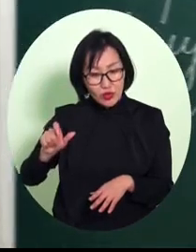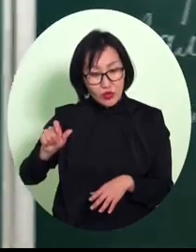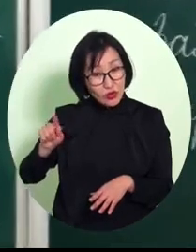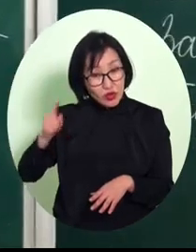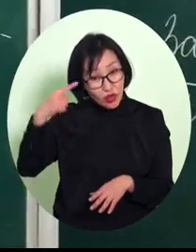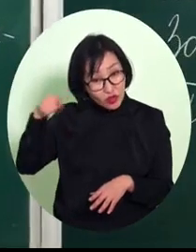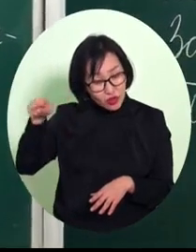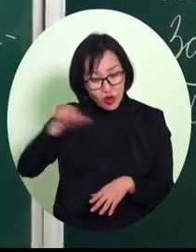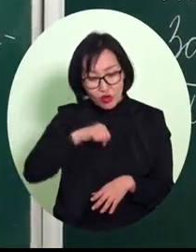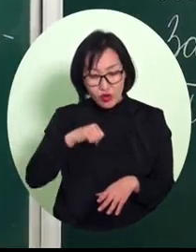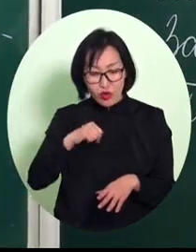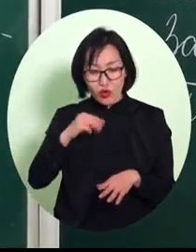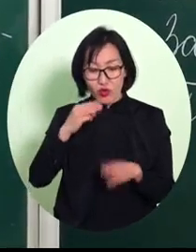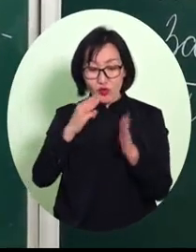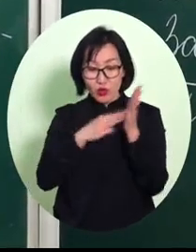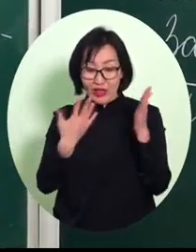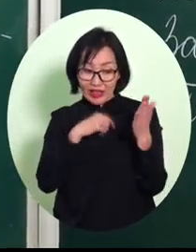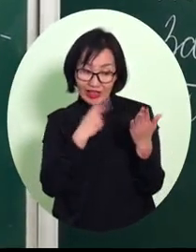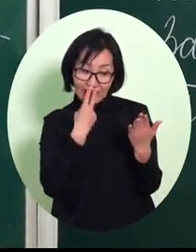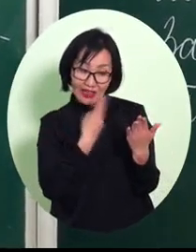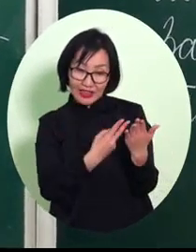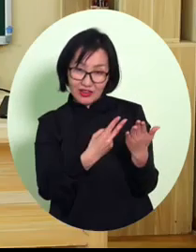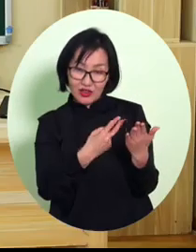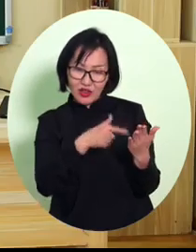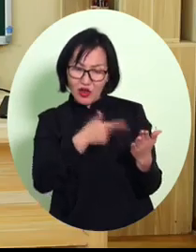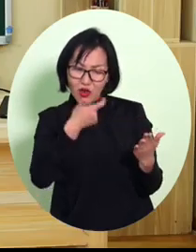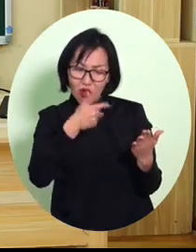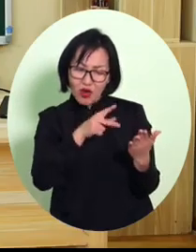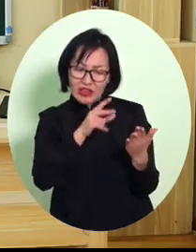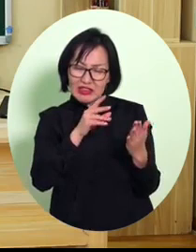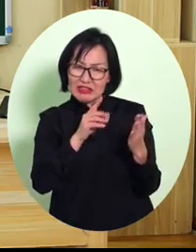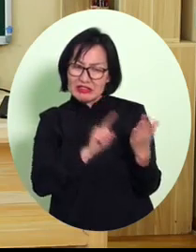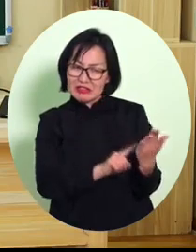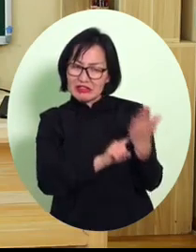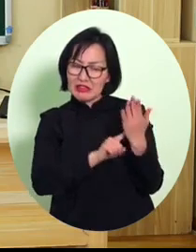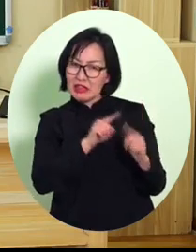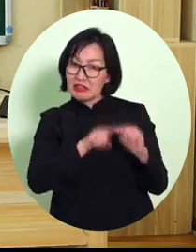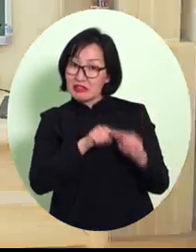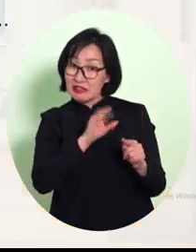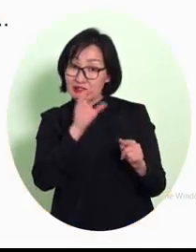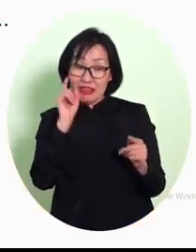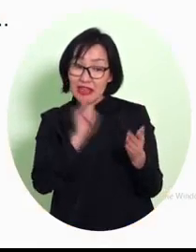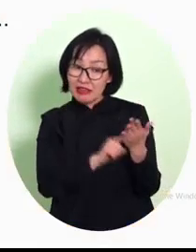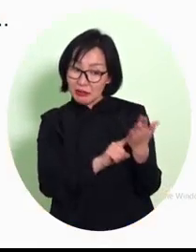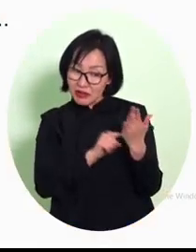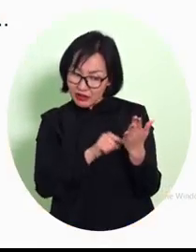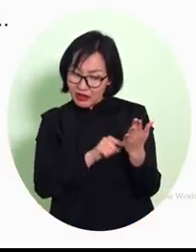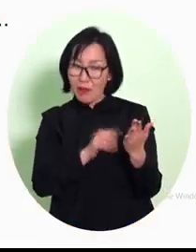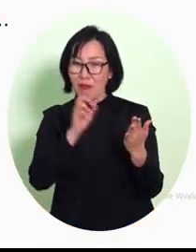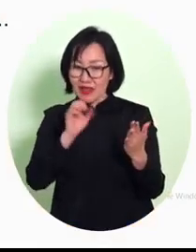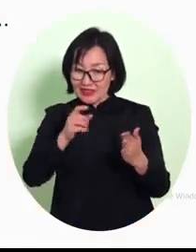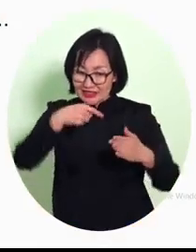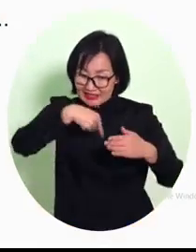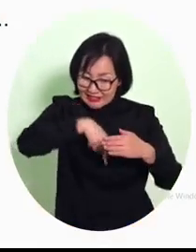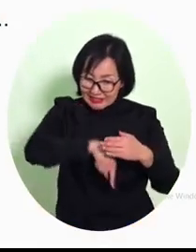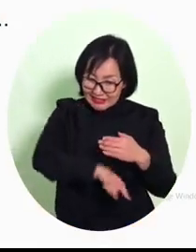шүлгээ харан шүлгийн гол санааг илэрхийлж байгаа үг юу ахна уу? За тэрийг гол санааг илэрхийлж байгаа үг. За мөн